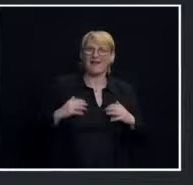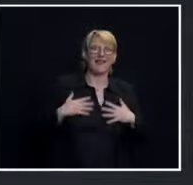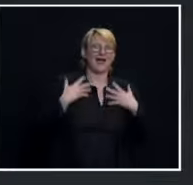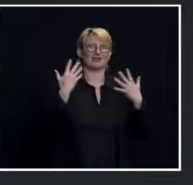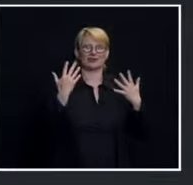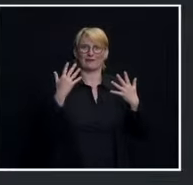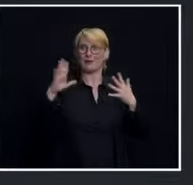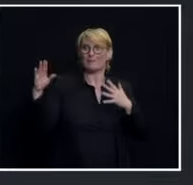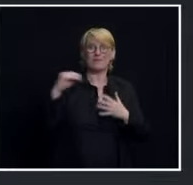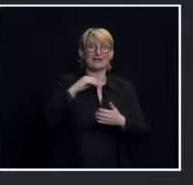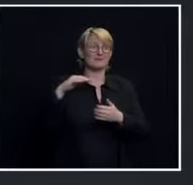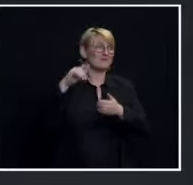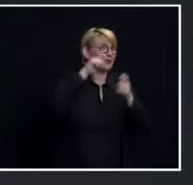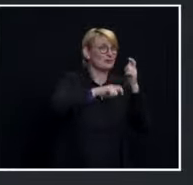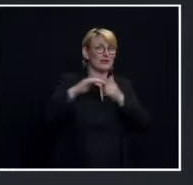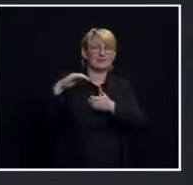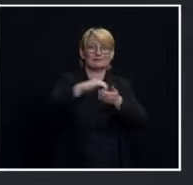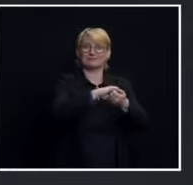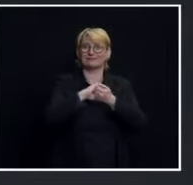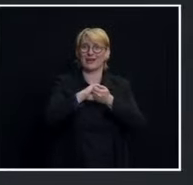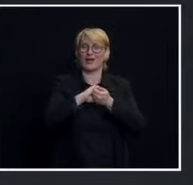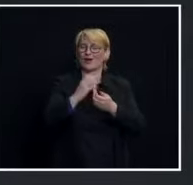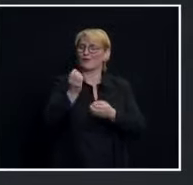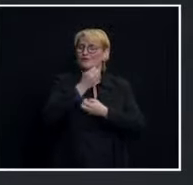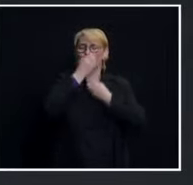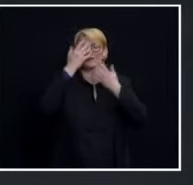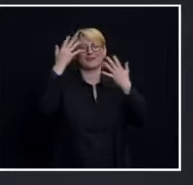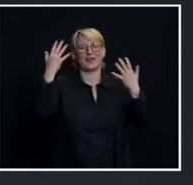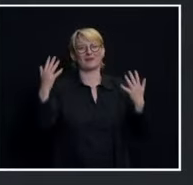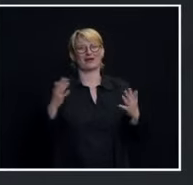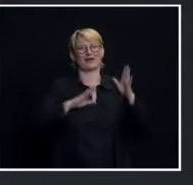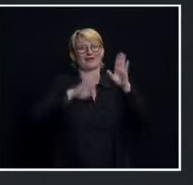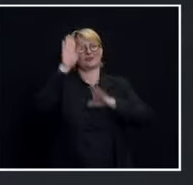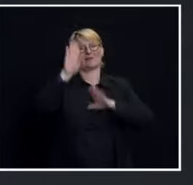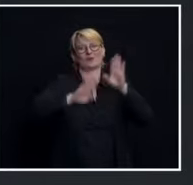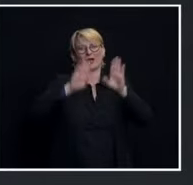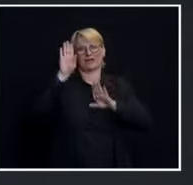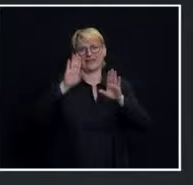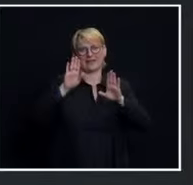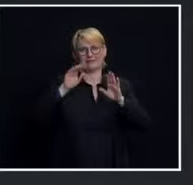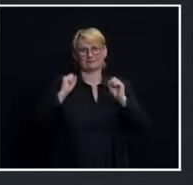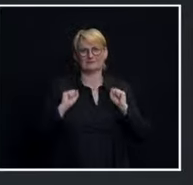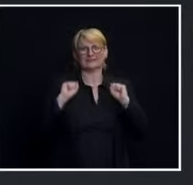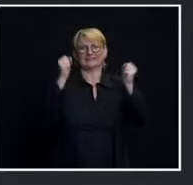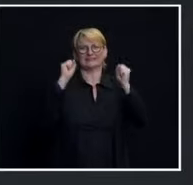für Mitmenschlichkeit und für unsere wunderbare Demokratie.